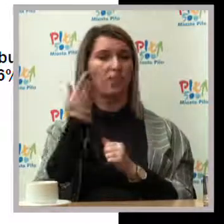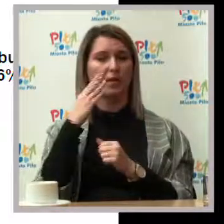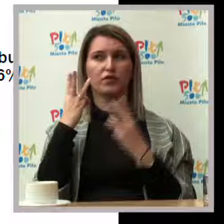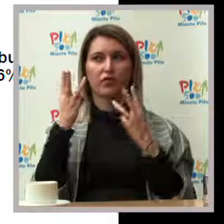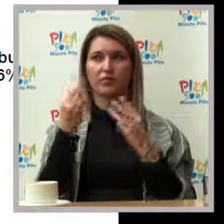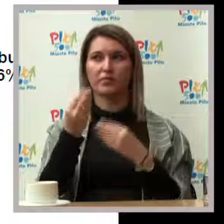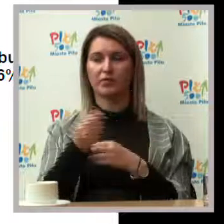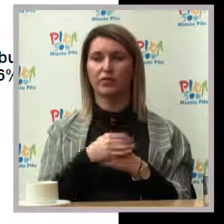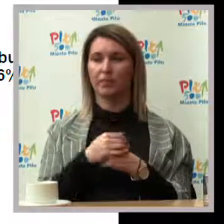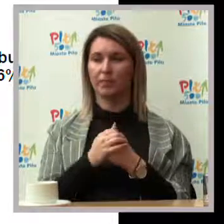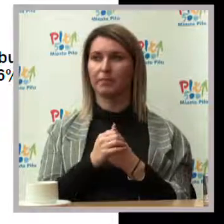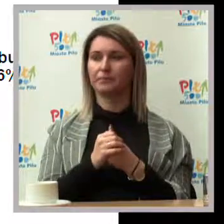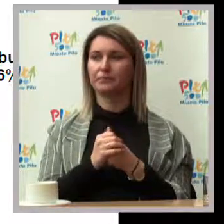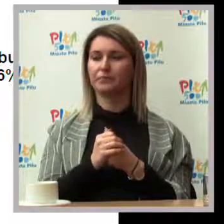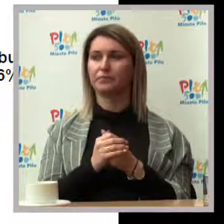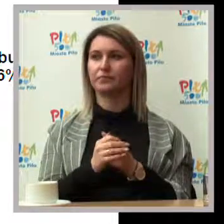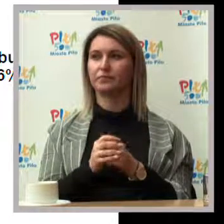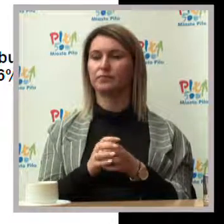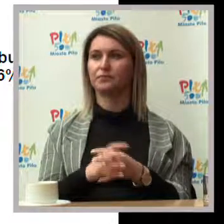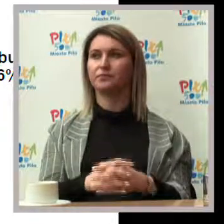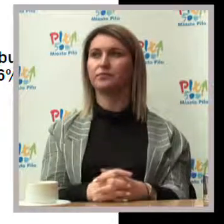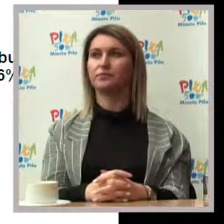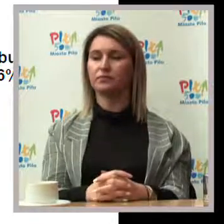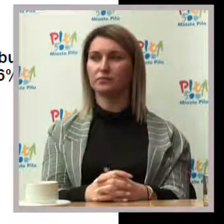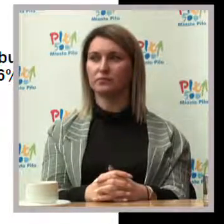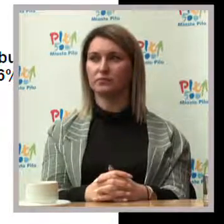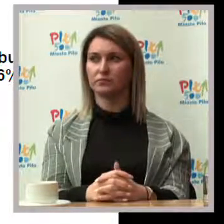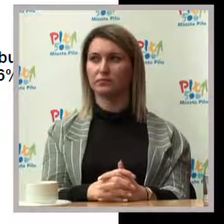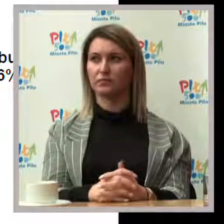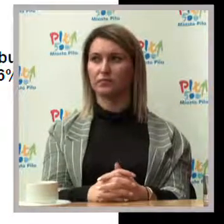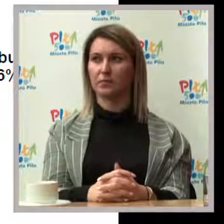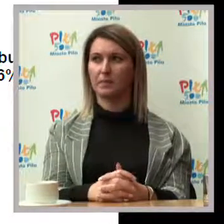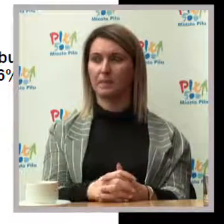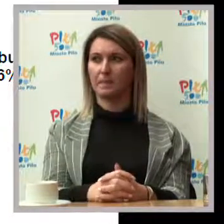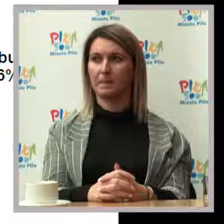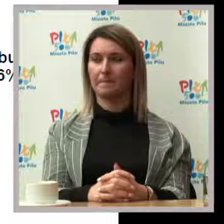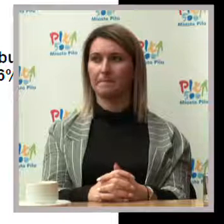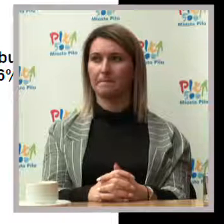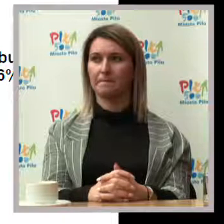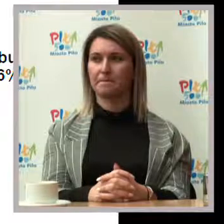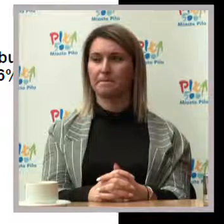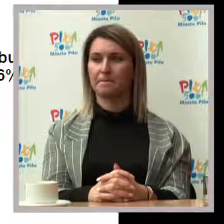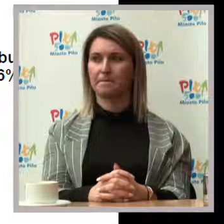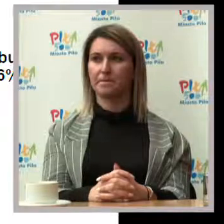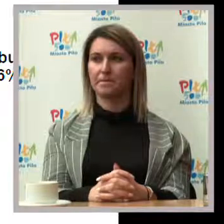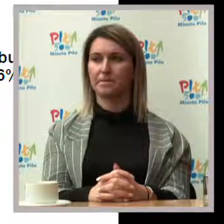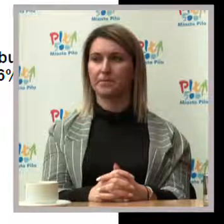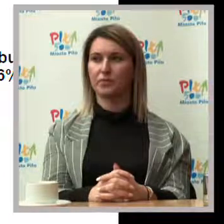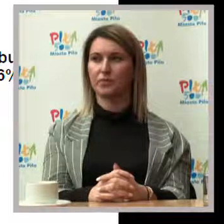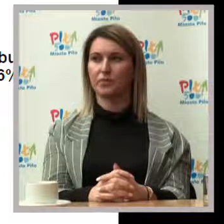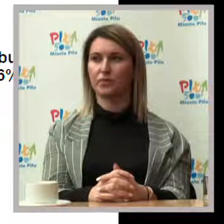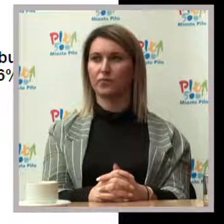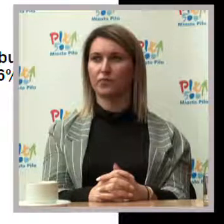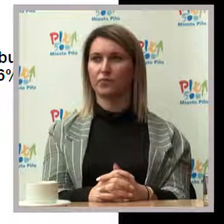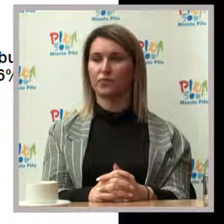wydatków ogółem. Wydatków bieżących ogółem, no i świadczenia na rzecz osób fizycznych to trzecia grupa i w tym przypadku